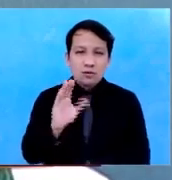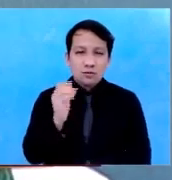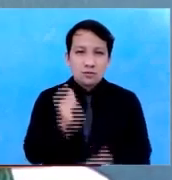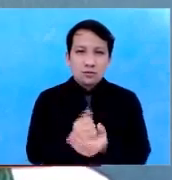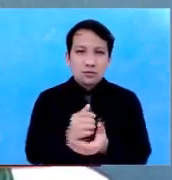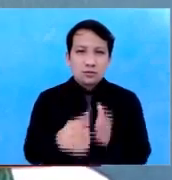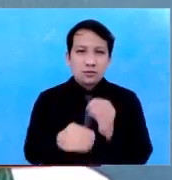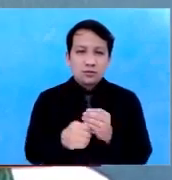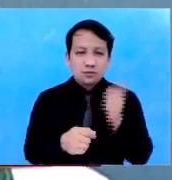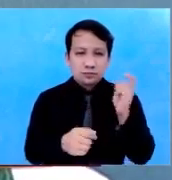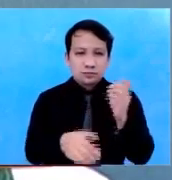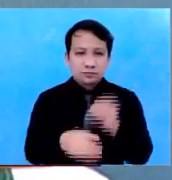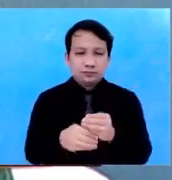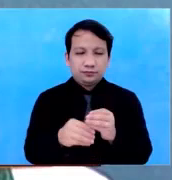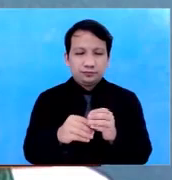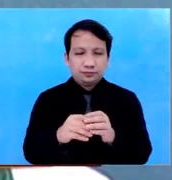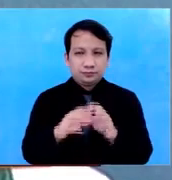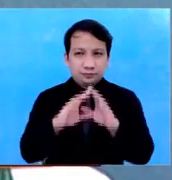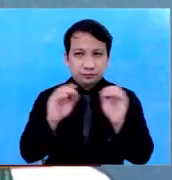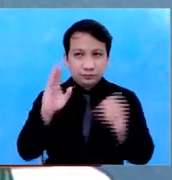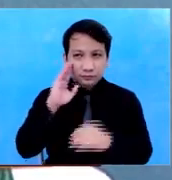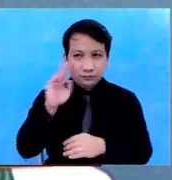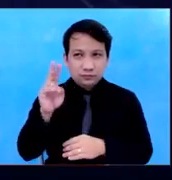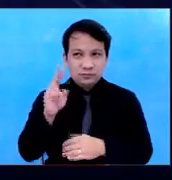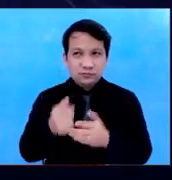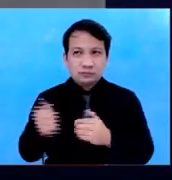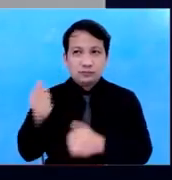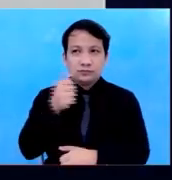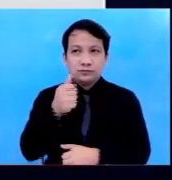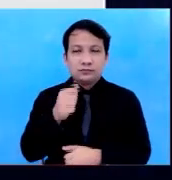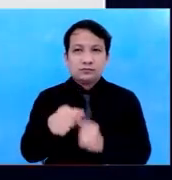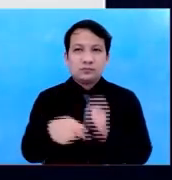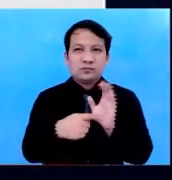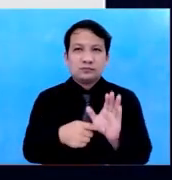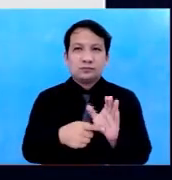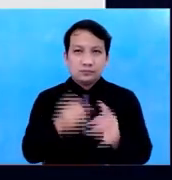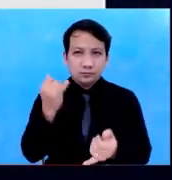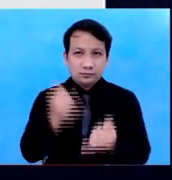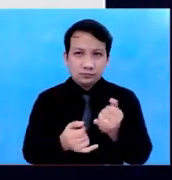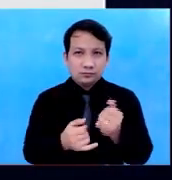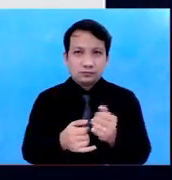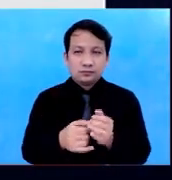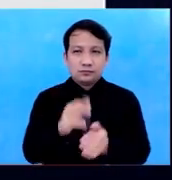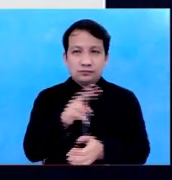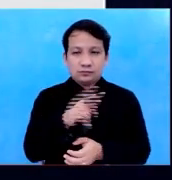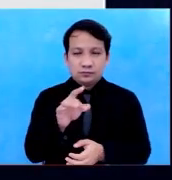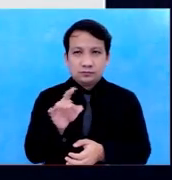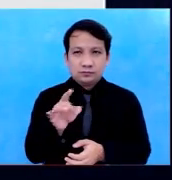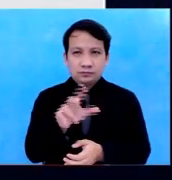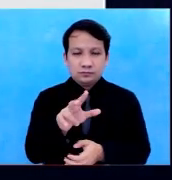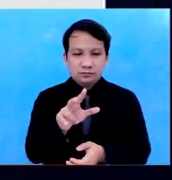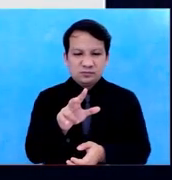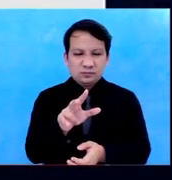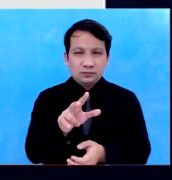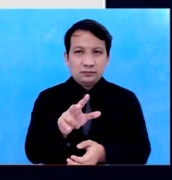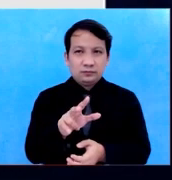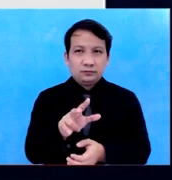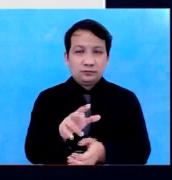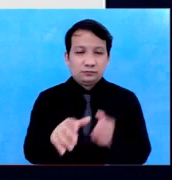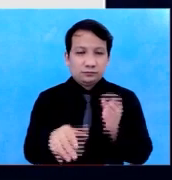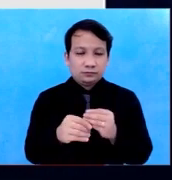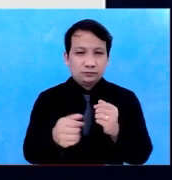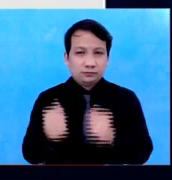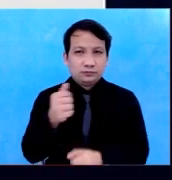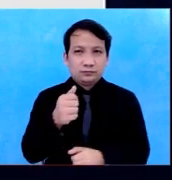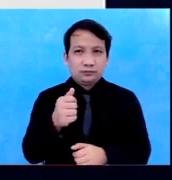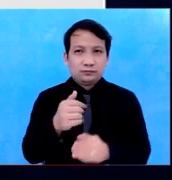urgent ni Pangulong Bongbong Marcos ang pagpasa nito. Sa huli, 280 siyamang pumabor sa pagpasa ng budget,